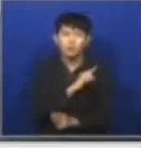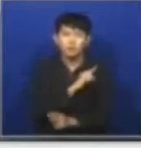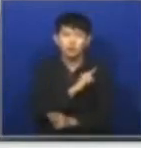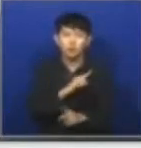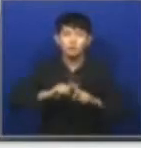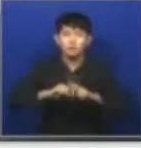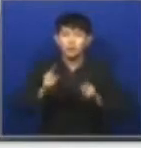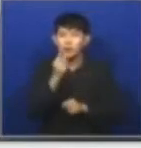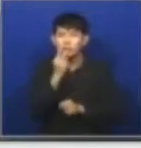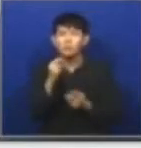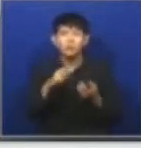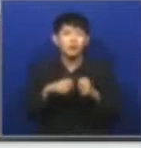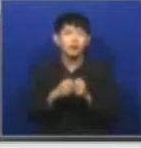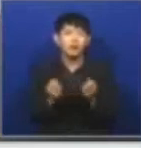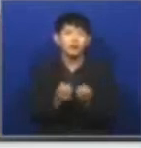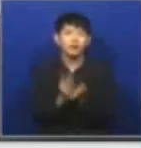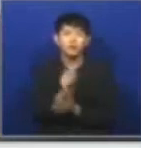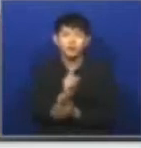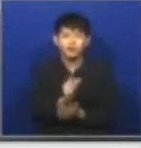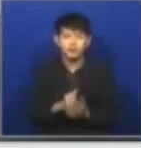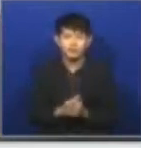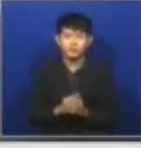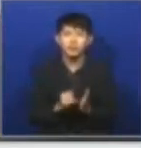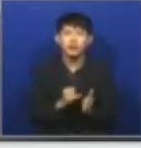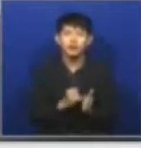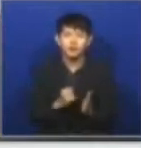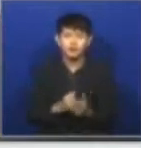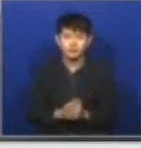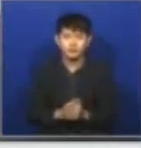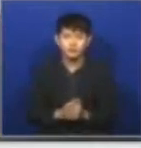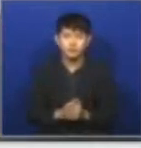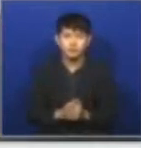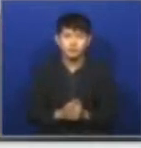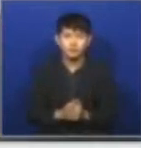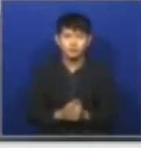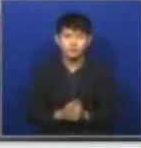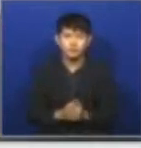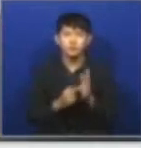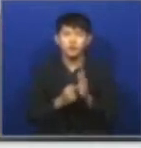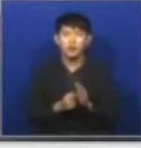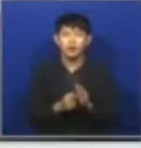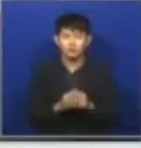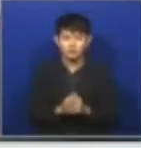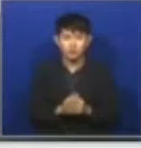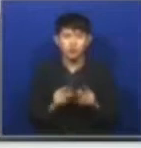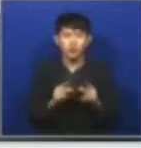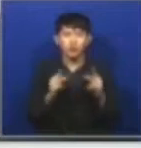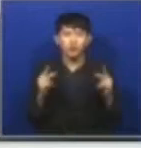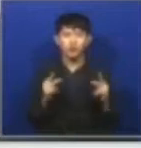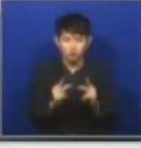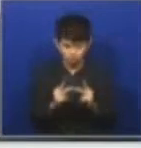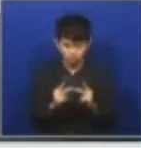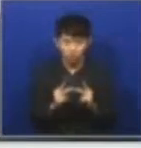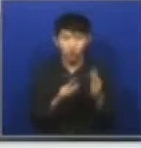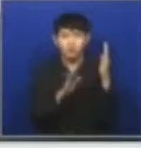ที่มันเกิดขึ้นก็คือง่ายๆเอาจากเกาะหลีเป๊ะประชาชนอยู่ที่เก